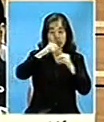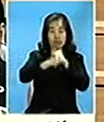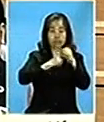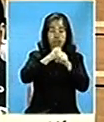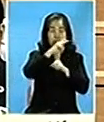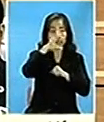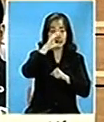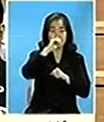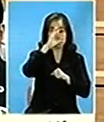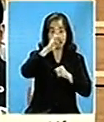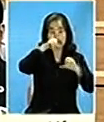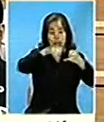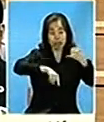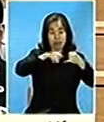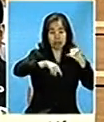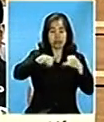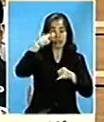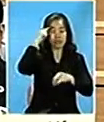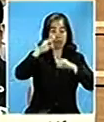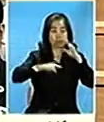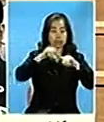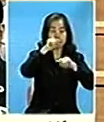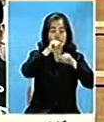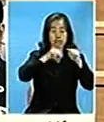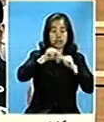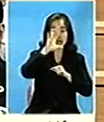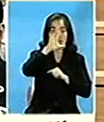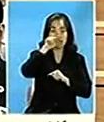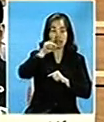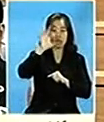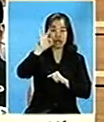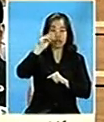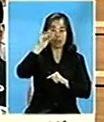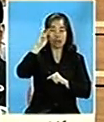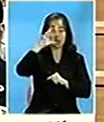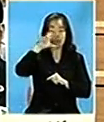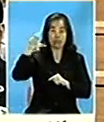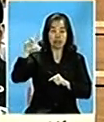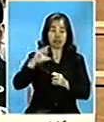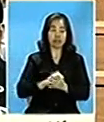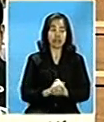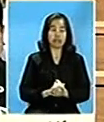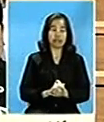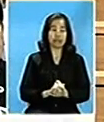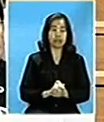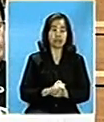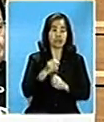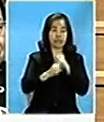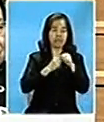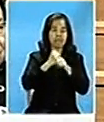56ครับน่าจะอยู่ที่ประมาณ 5.96 ล้านล้านบาท 5.96 ล้านล้านบาทนะครับในปล